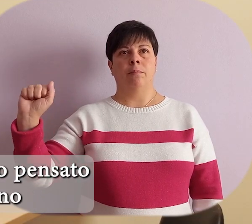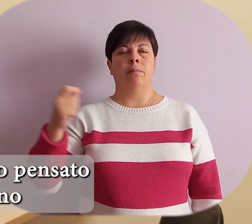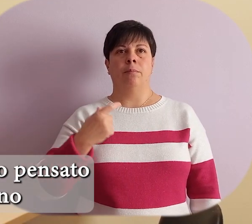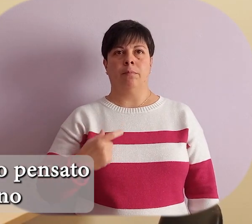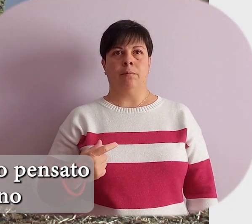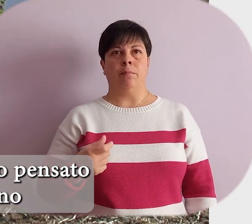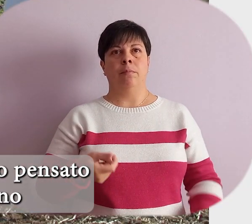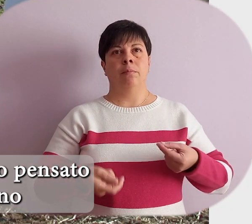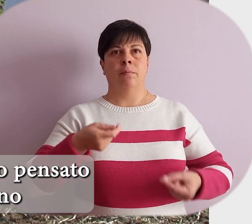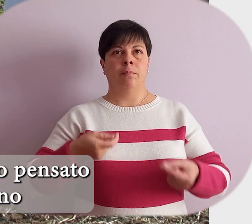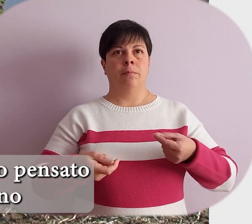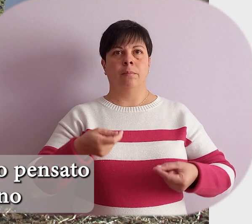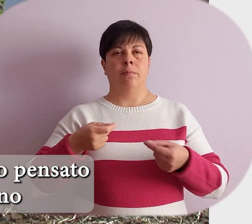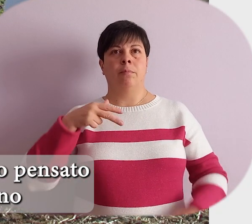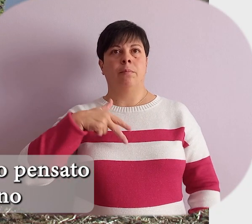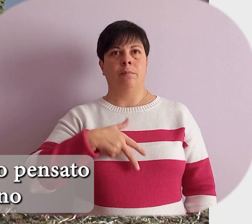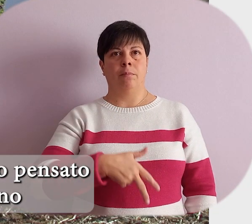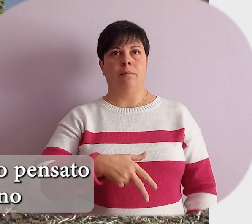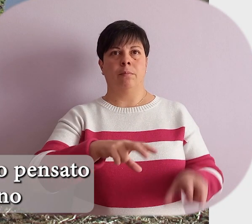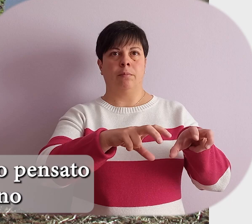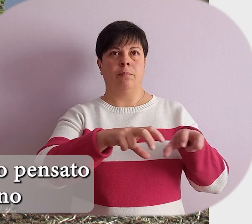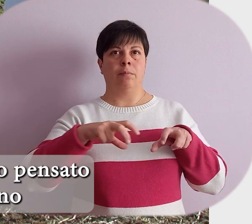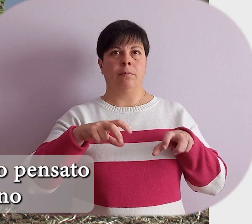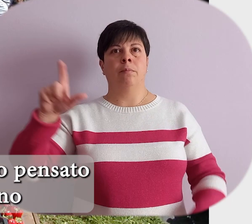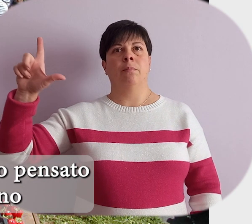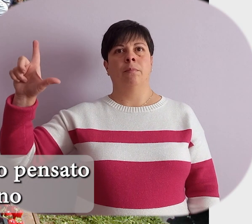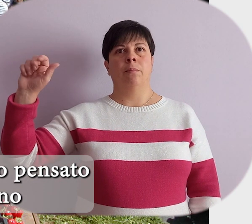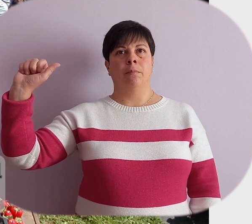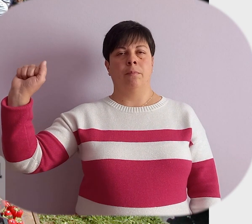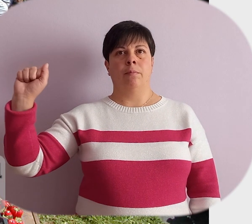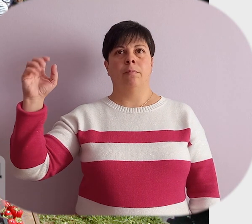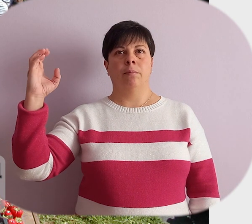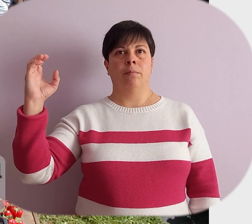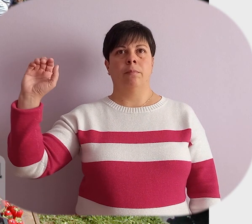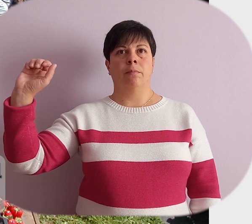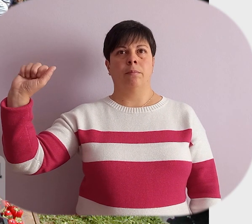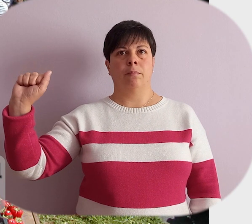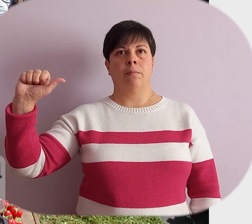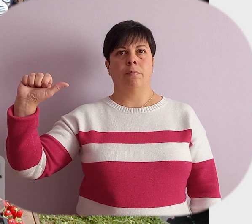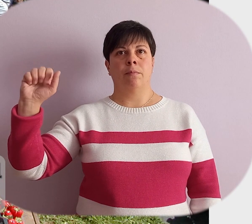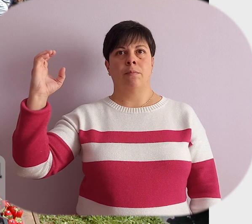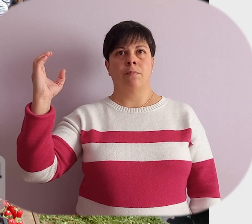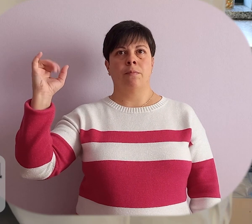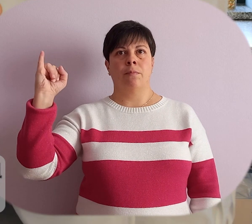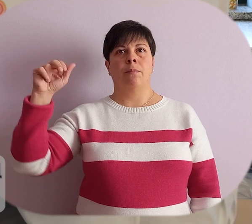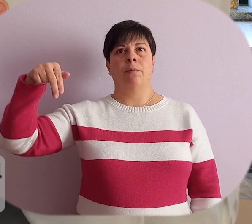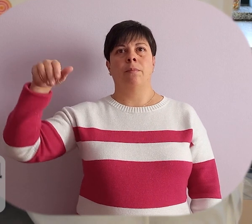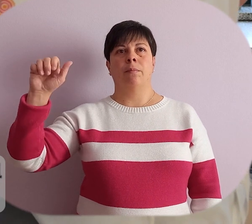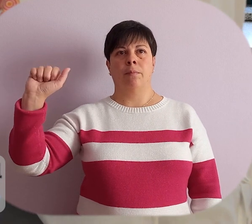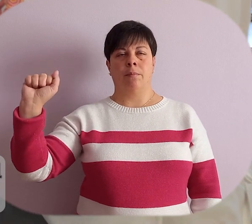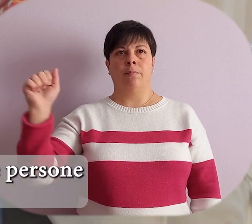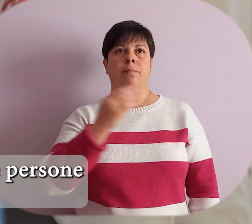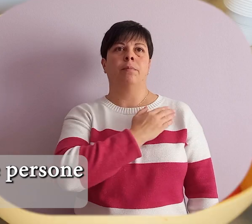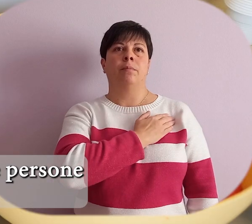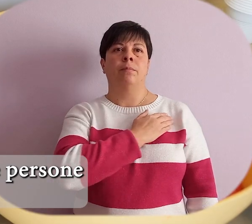immediatamente abbiamo Avevamo pensato che il lavoro poteva essere uno del dei canali importantissimi per